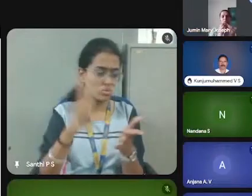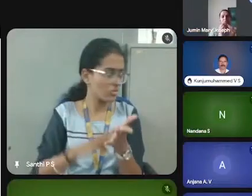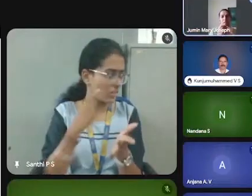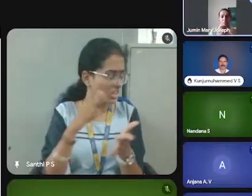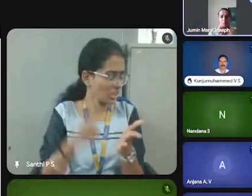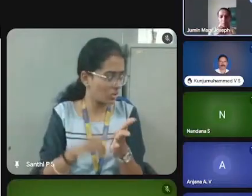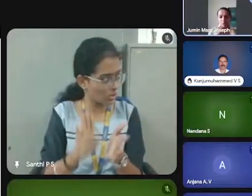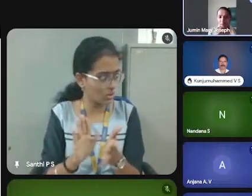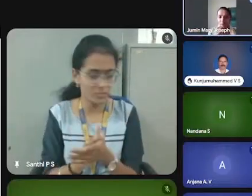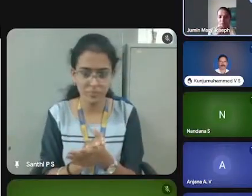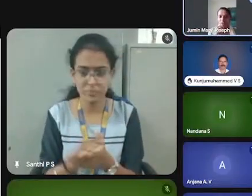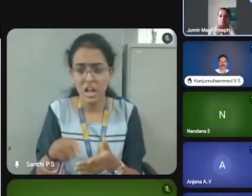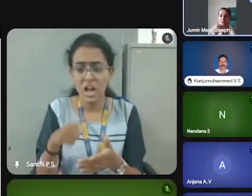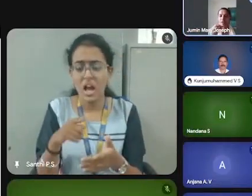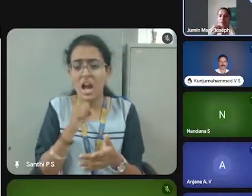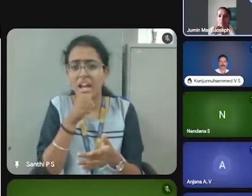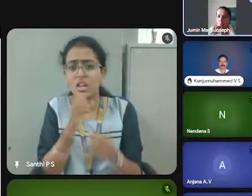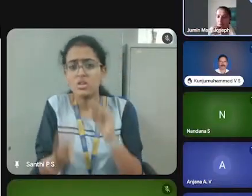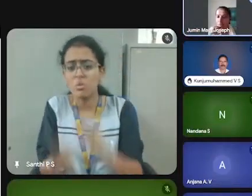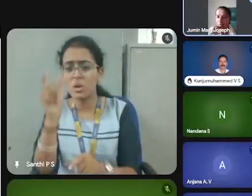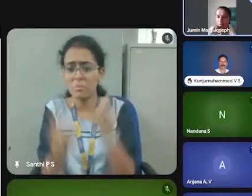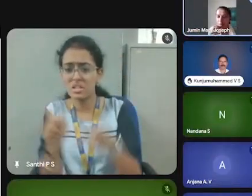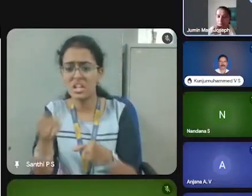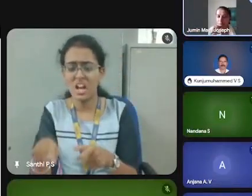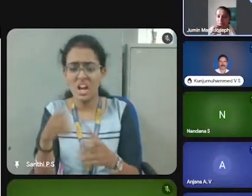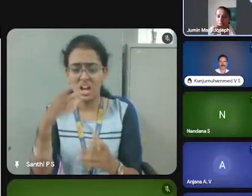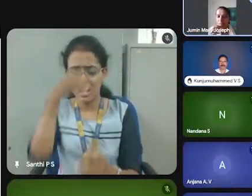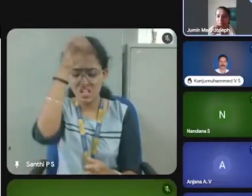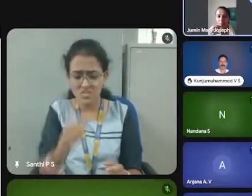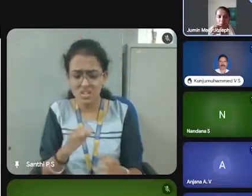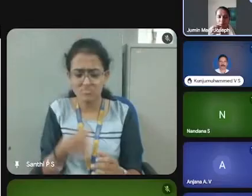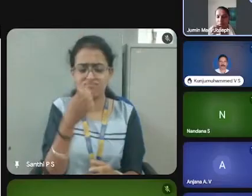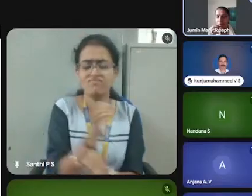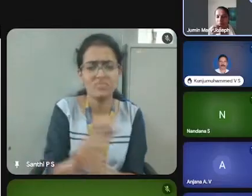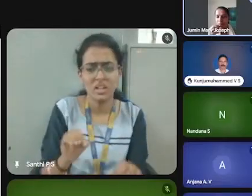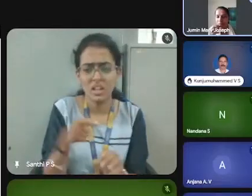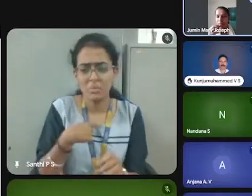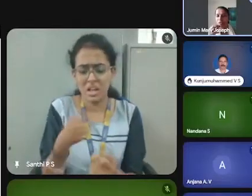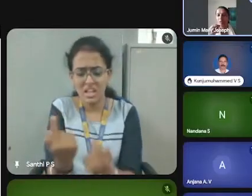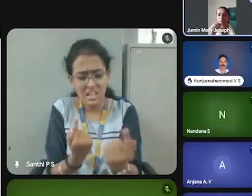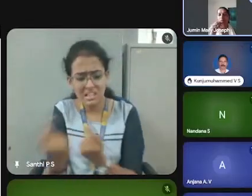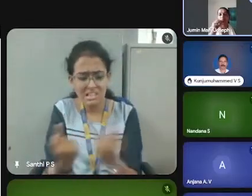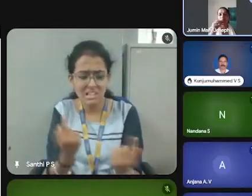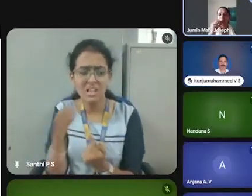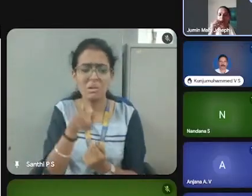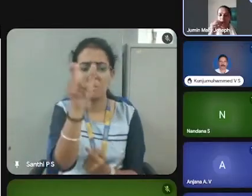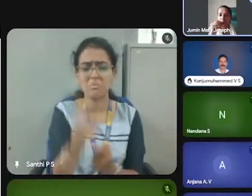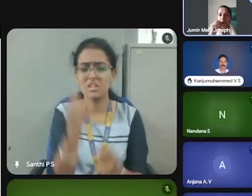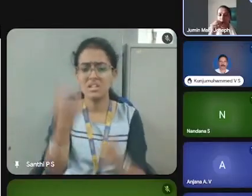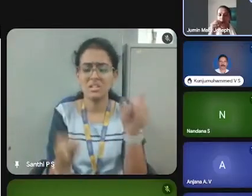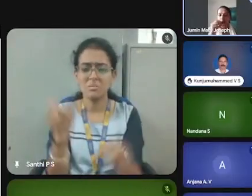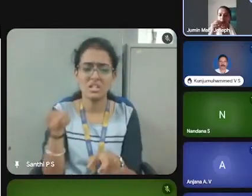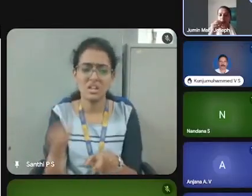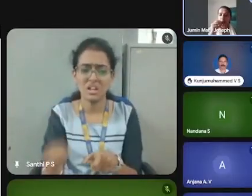അഡൾട്ട് സിറ്റുവേഷനിൽ നമ്മൾ കൂടുതൽ അങ്ങനെ ഇന്റർവെൻഷൻ രീതിയിലേക്ക് പോവാറില്ല. കാരണം എന്താന്ന് വെച്ചാൽ നമ്മൾ ഓരോരുത്തരും ആയിരിക്കുന്ന സ്റ്റേജിൽ നമുക്ക് മാനേജ്